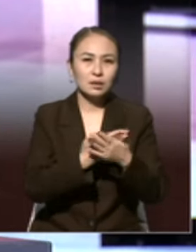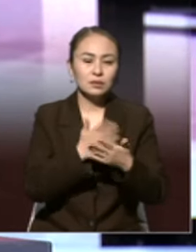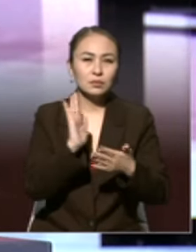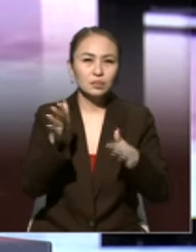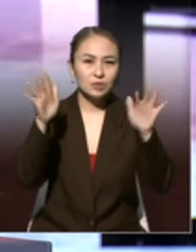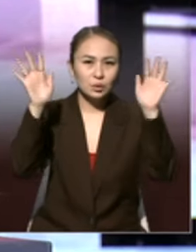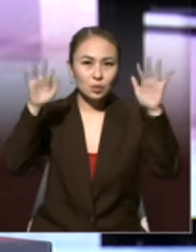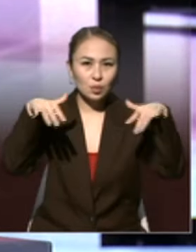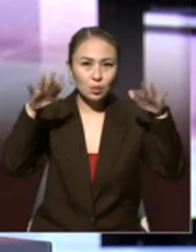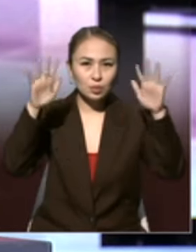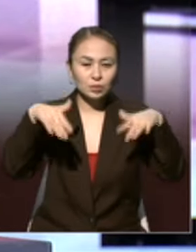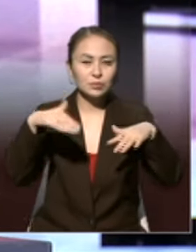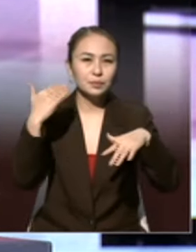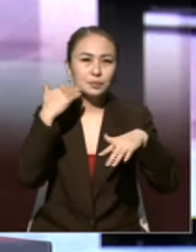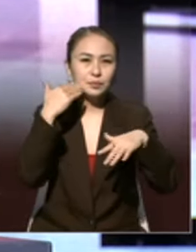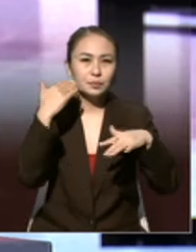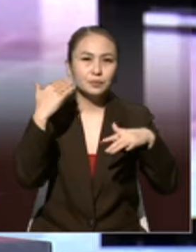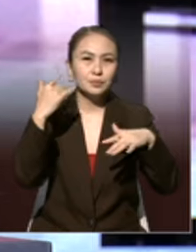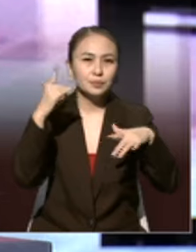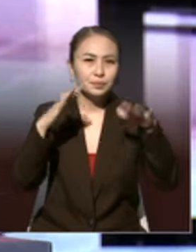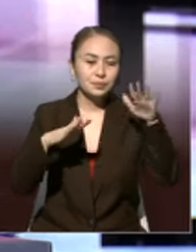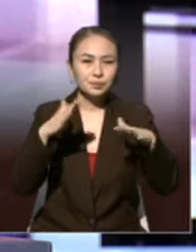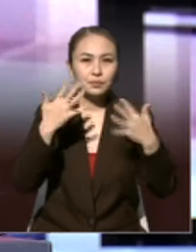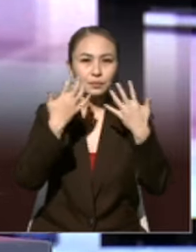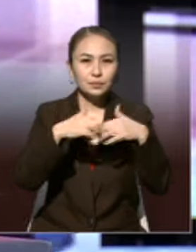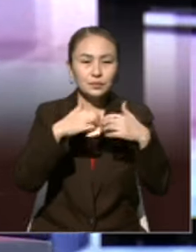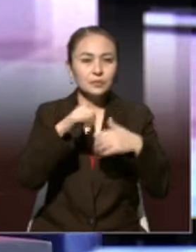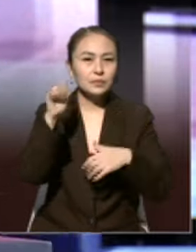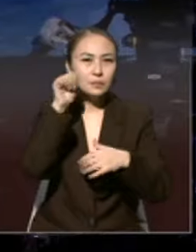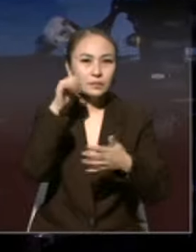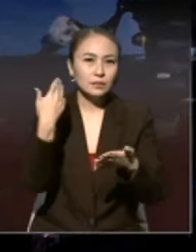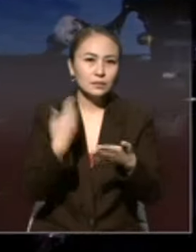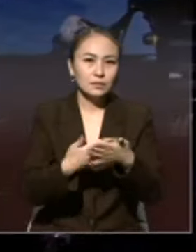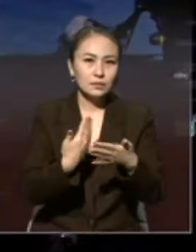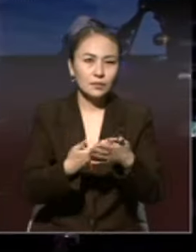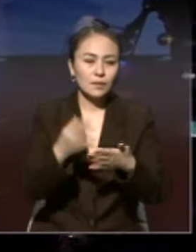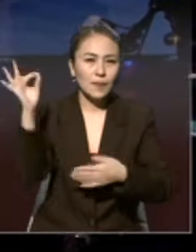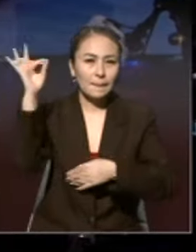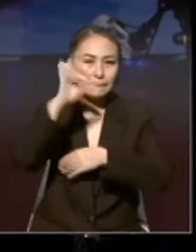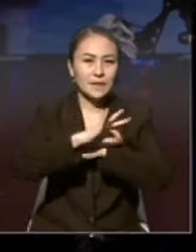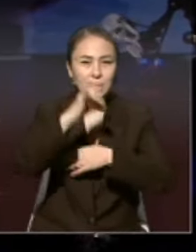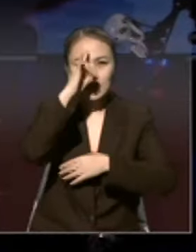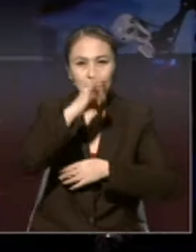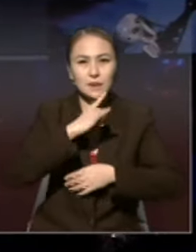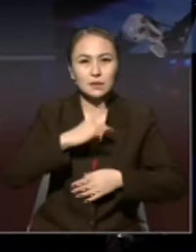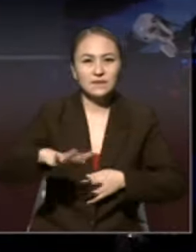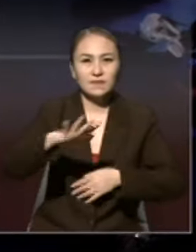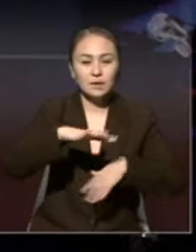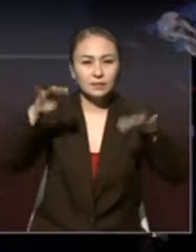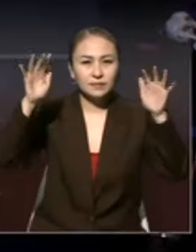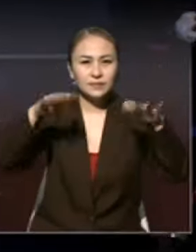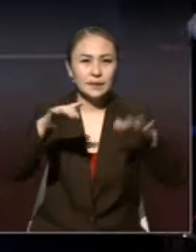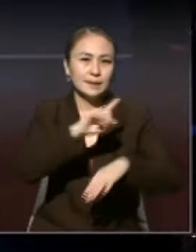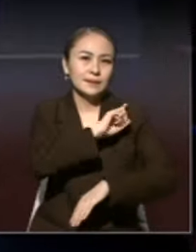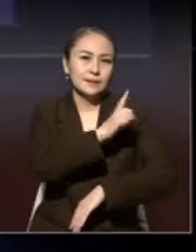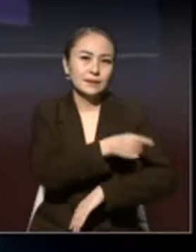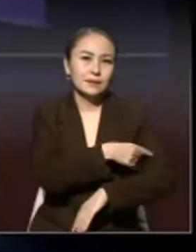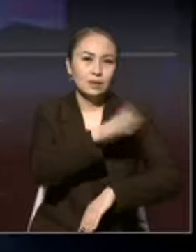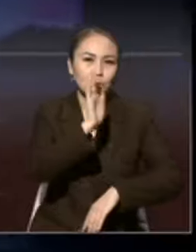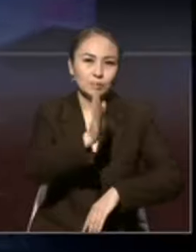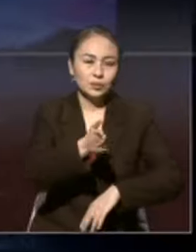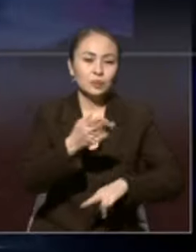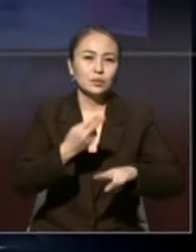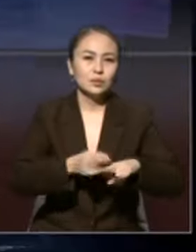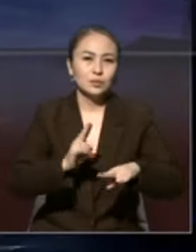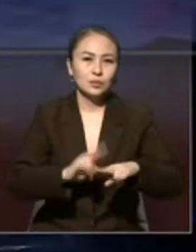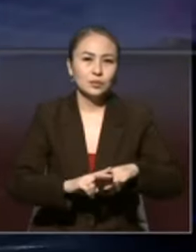шашынның болжанып отыр. Жалпы ертең мысалға Батыс Қазақстан облысында қарқынды жауын шашыны болжануда,